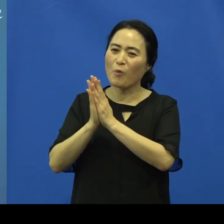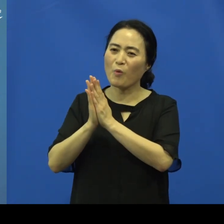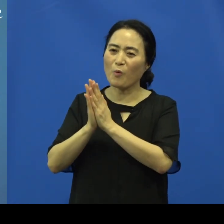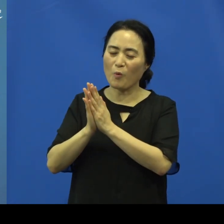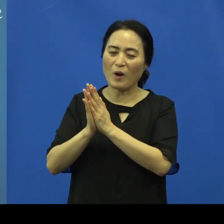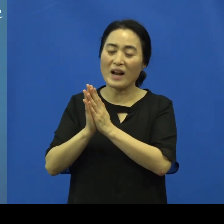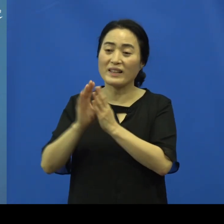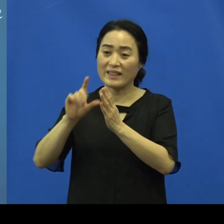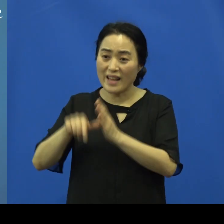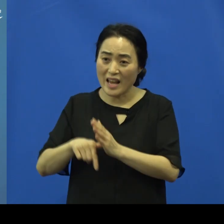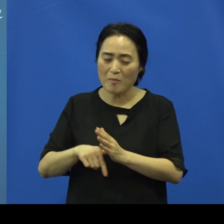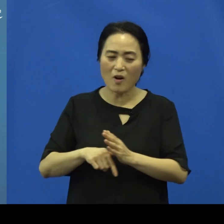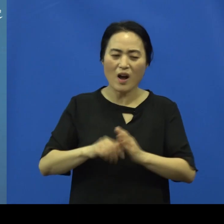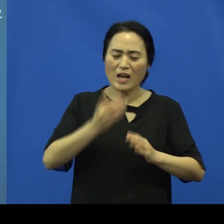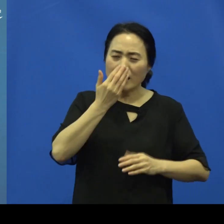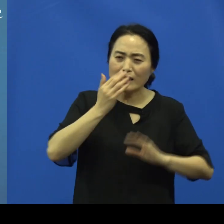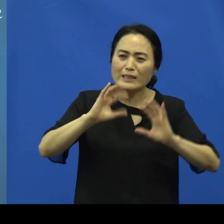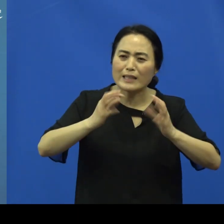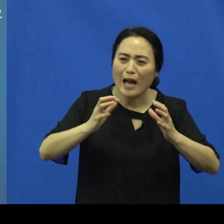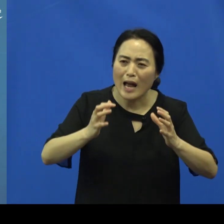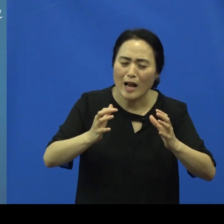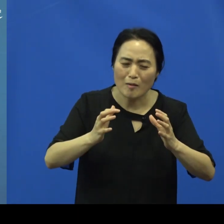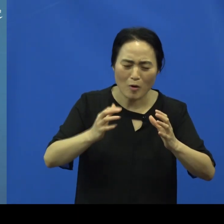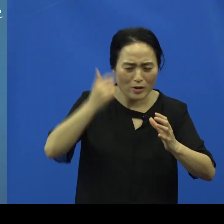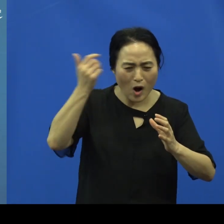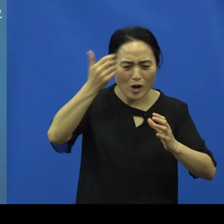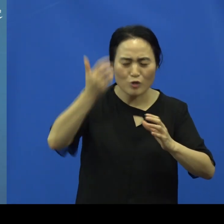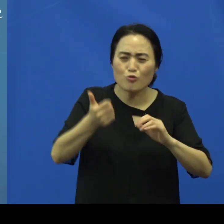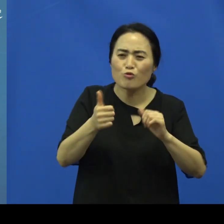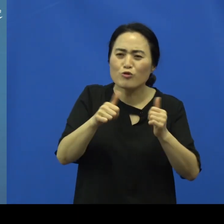죽어버린 이스라엘을 향한 통분하는 눈물이 있었어요.